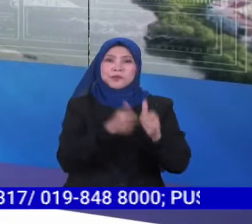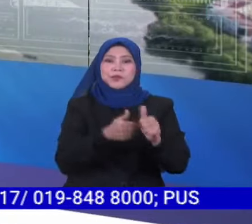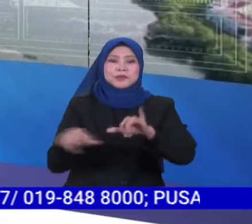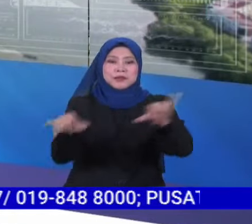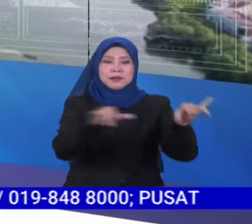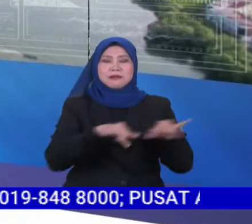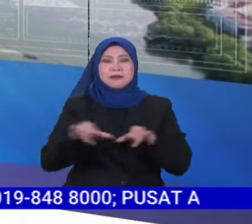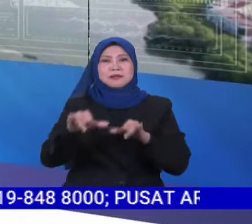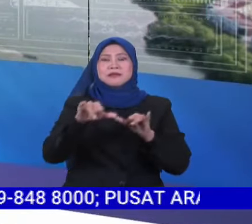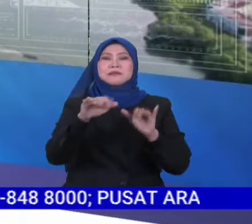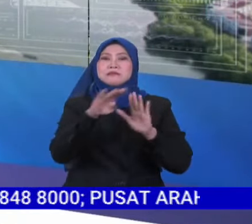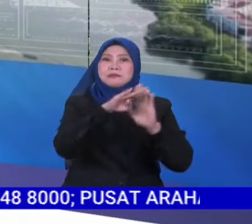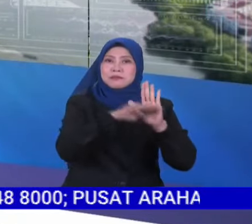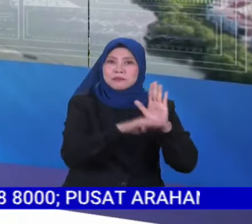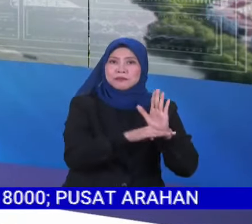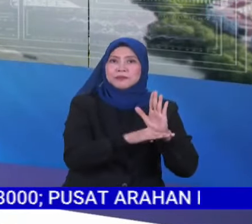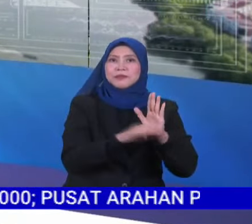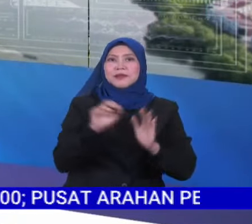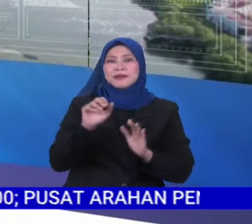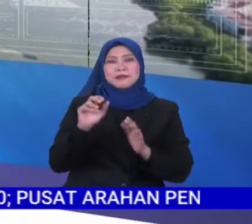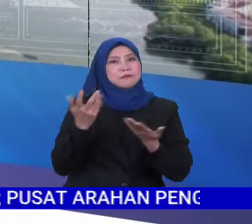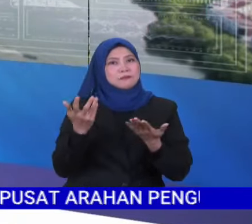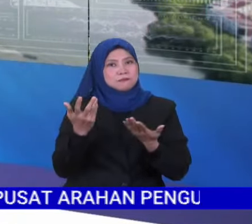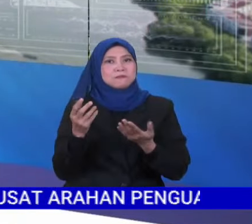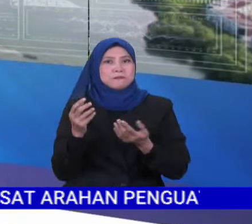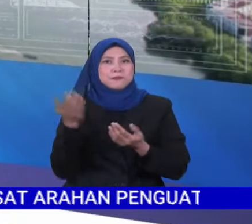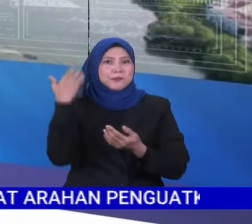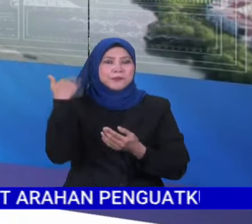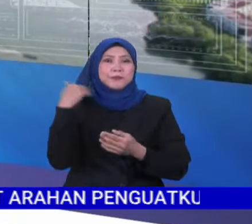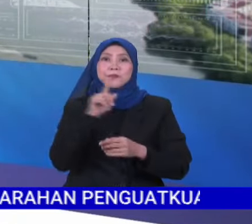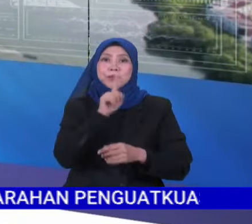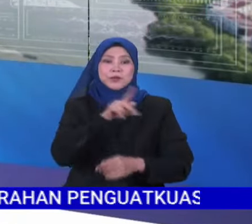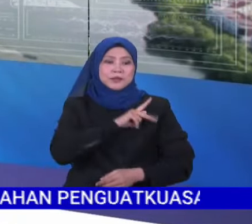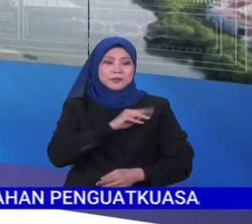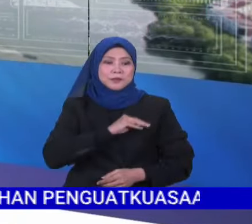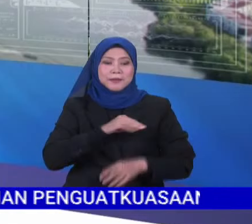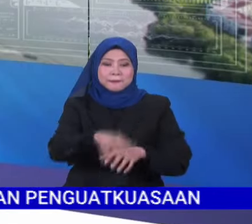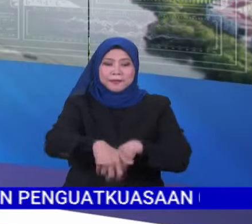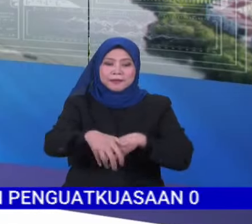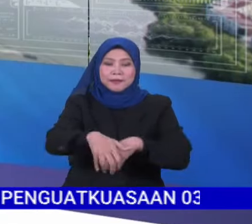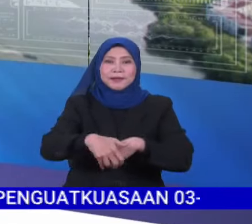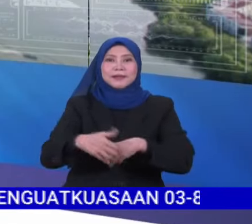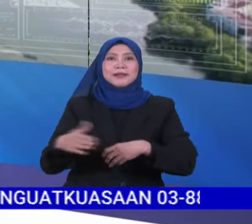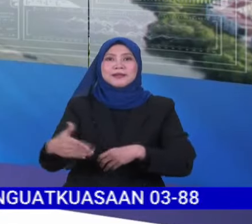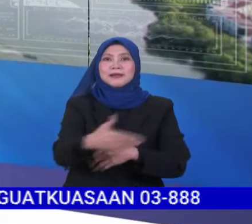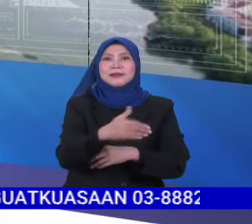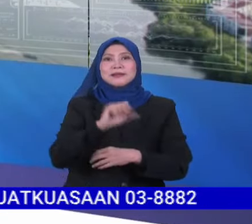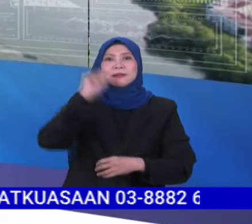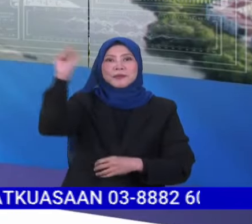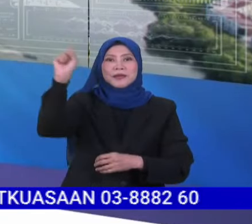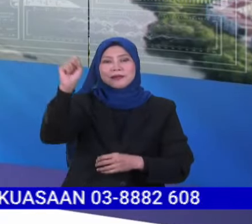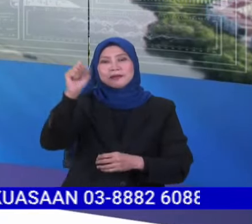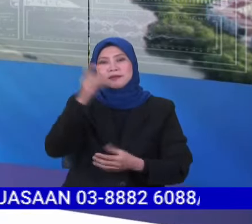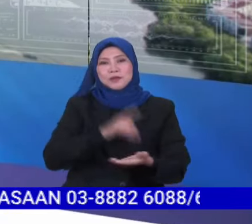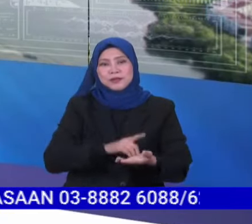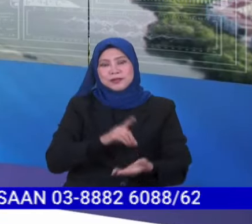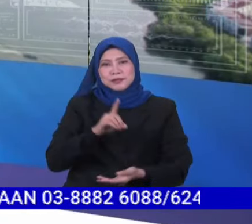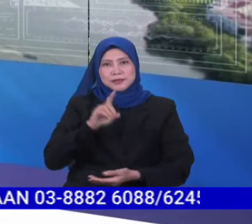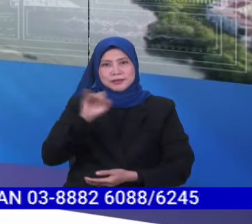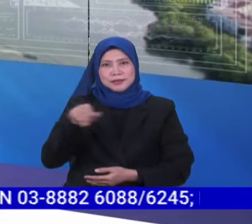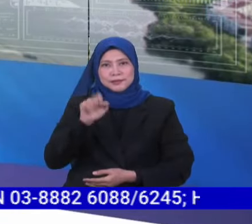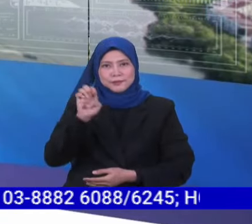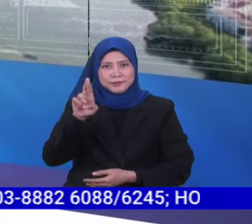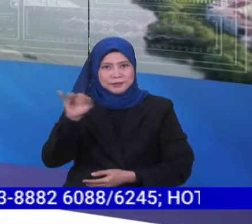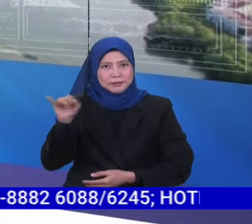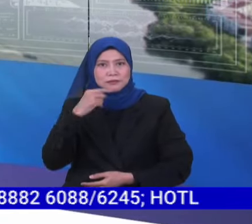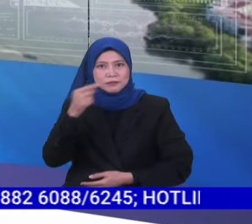artikel satu kurungan dua tahun lalu timbalan ketua menteri yang juga Menteri Pertanian dan Perikanan sabattus wp5.in Jeffrey ketika berkata